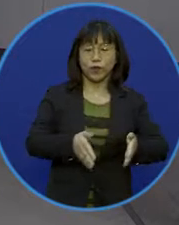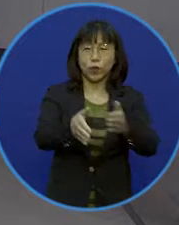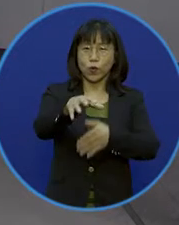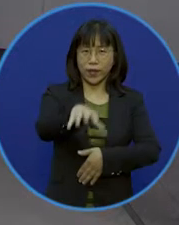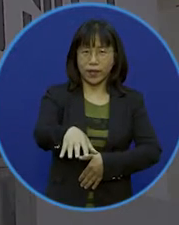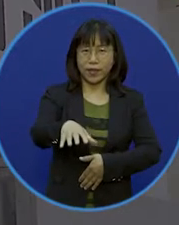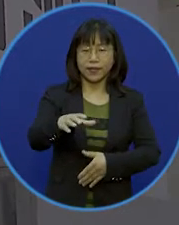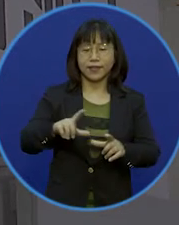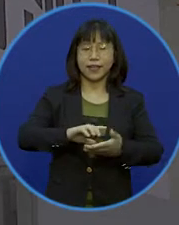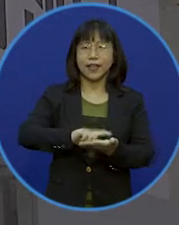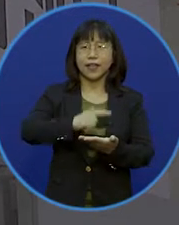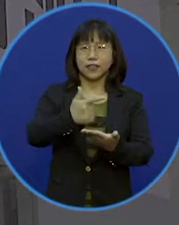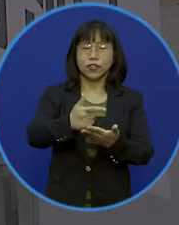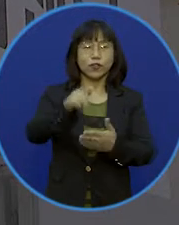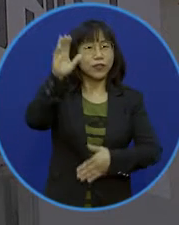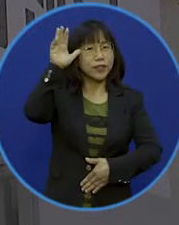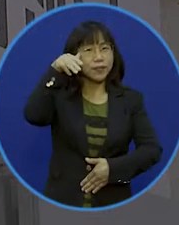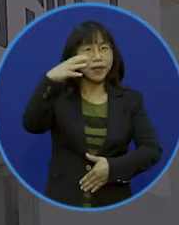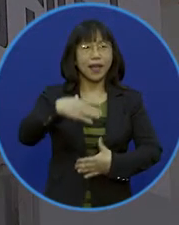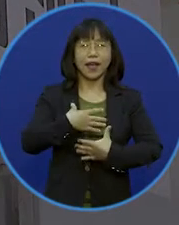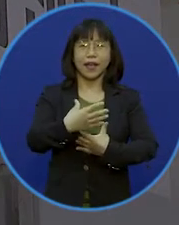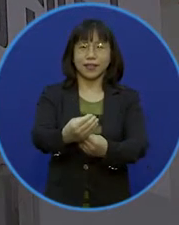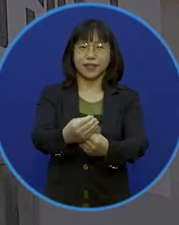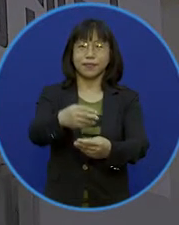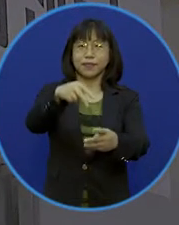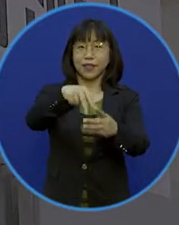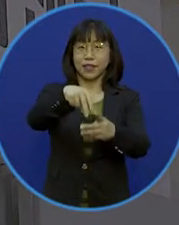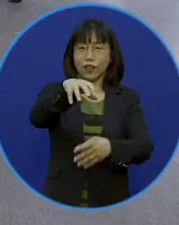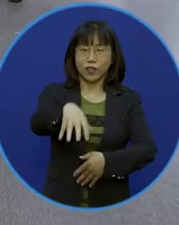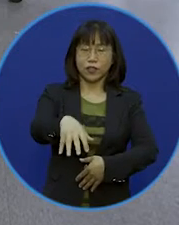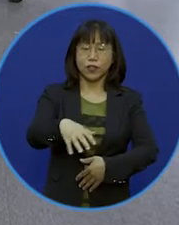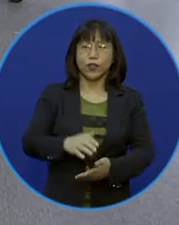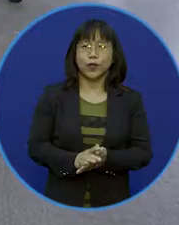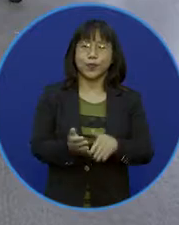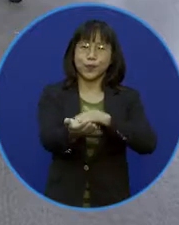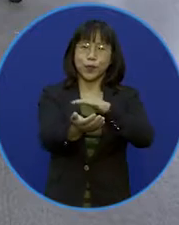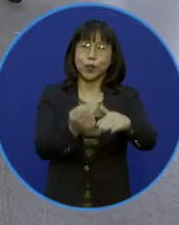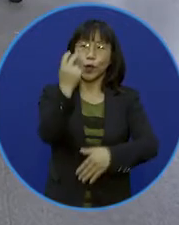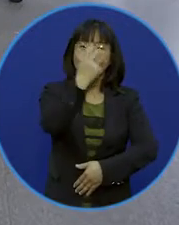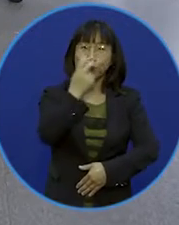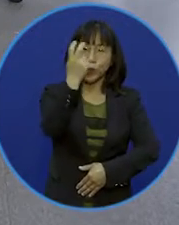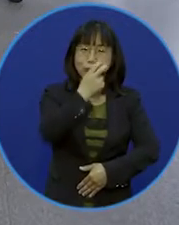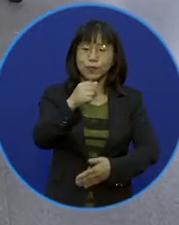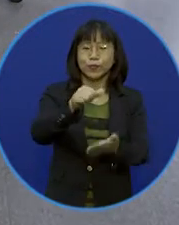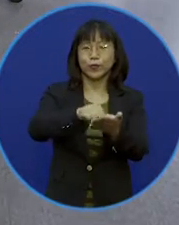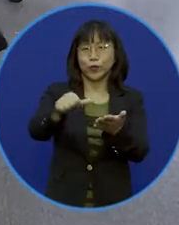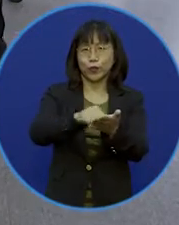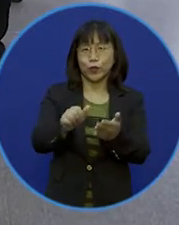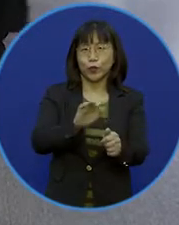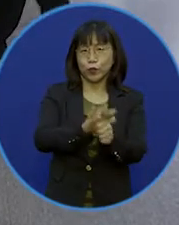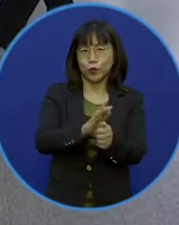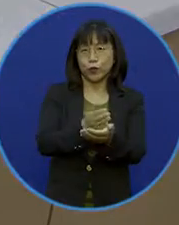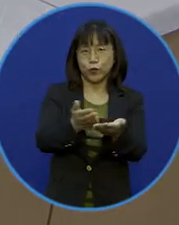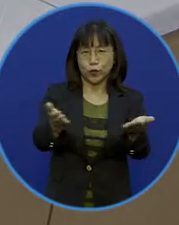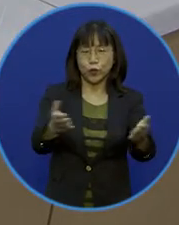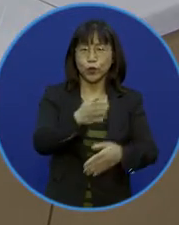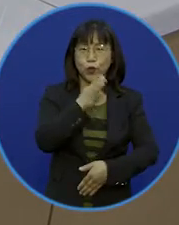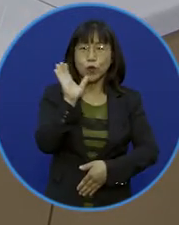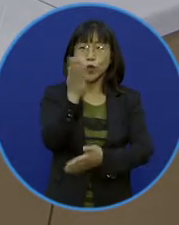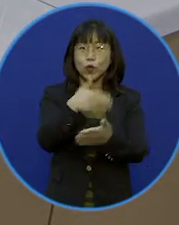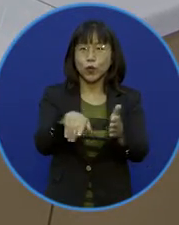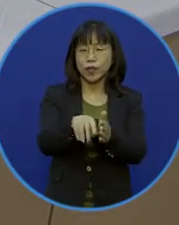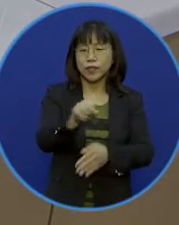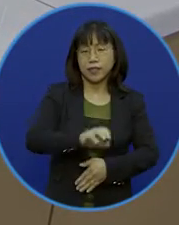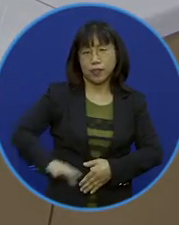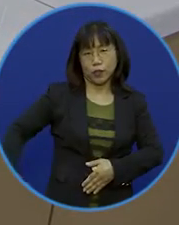강서구 치매안심센터에서는 치매 예방을 위한 조기검진과 조호물품 치료비 지원, 치매 노인을 위한